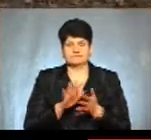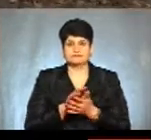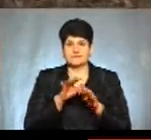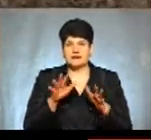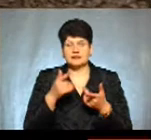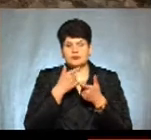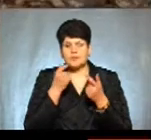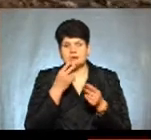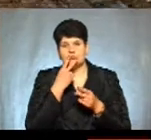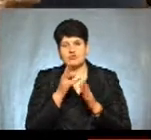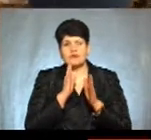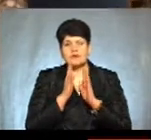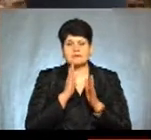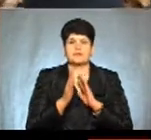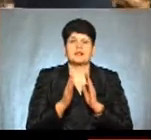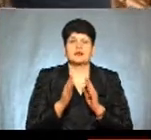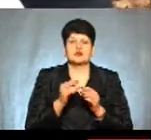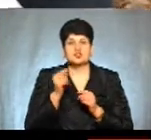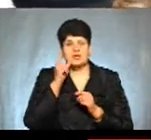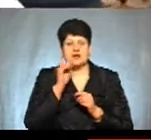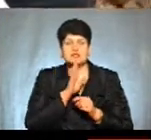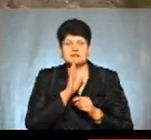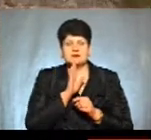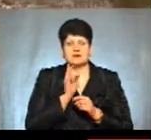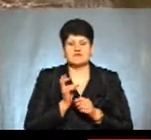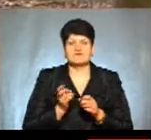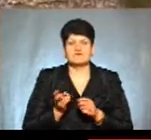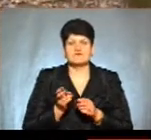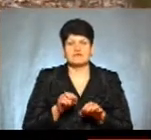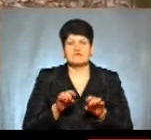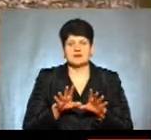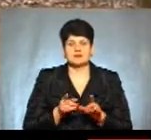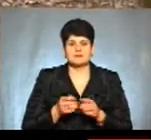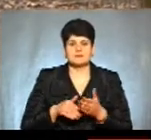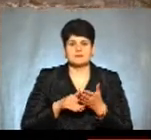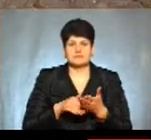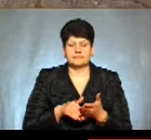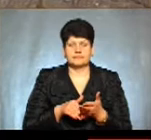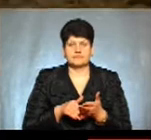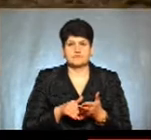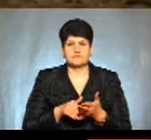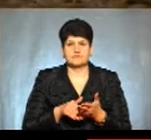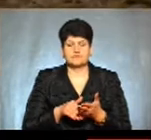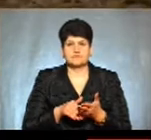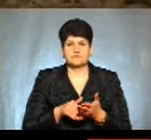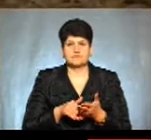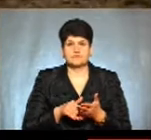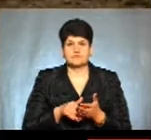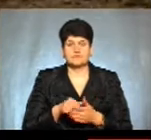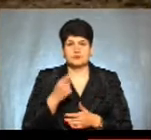про акцію у Фейсбуці побачила Адела Будкова з Чехії. Вирішила долучитися. Саша,